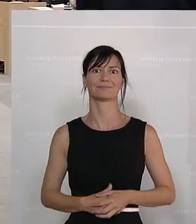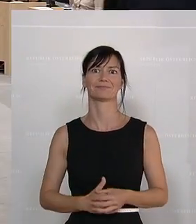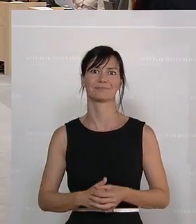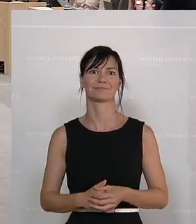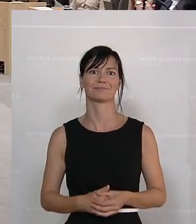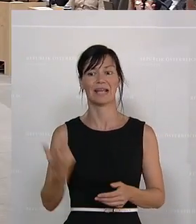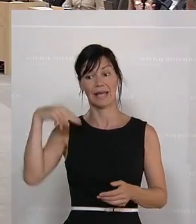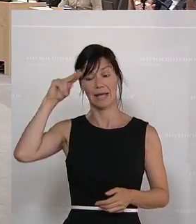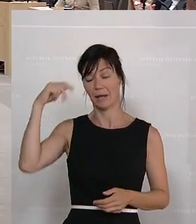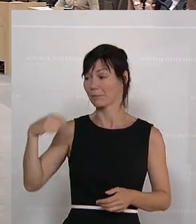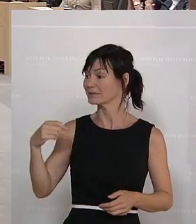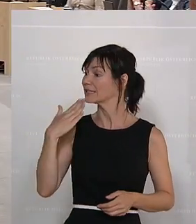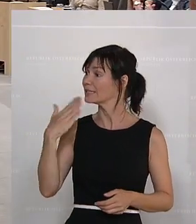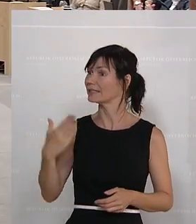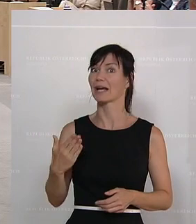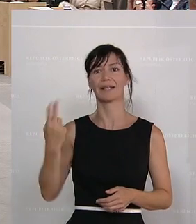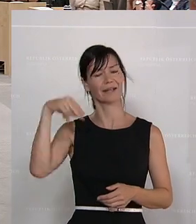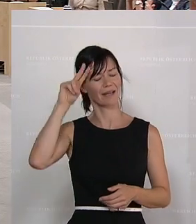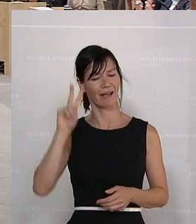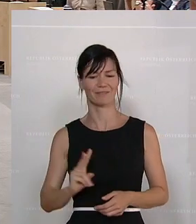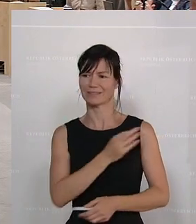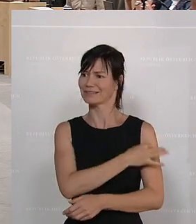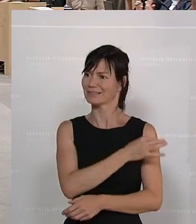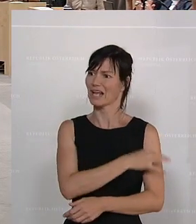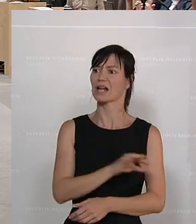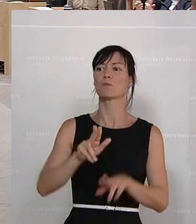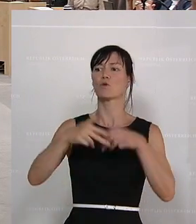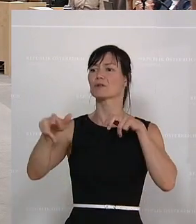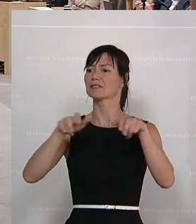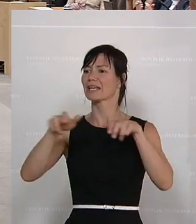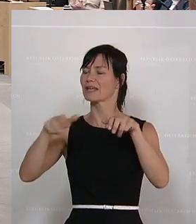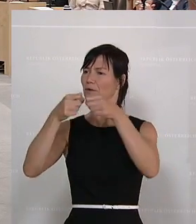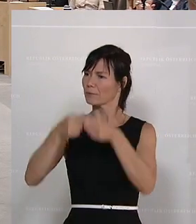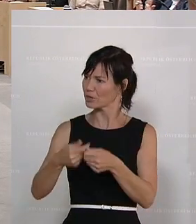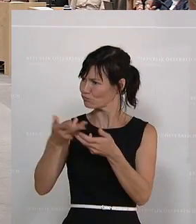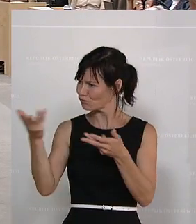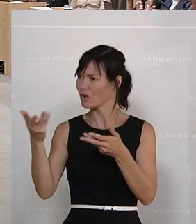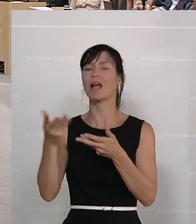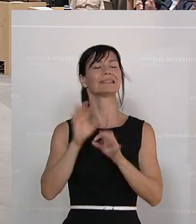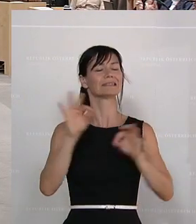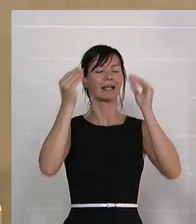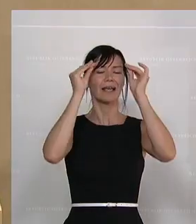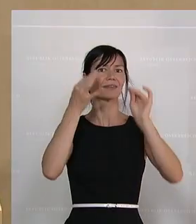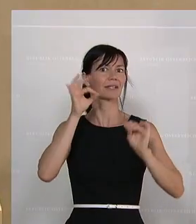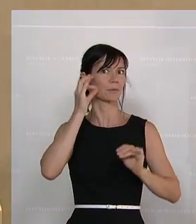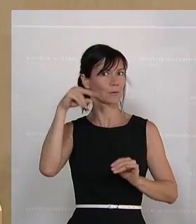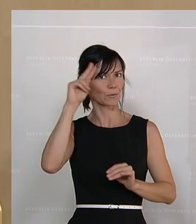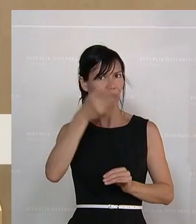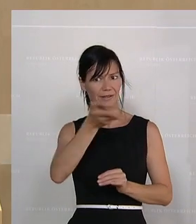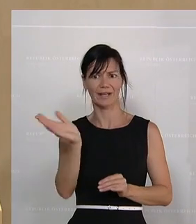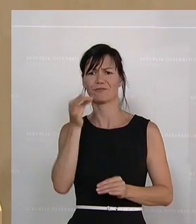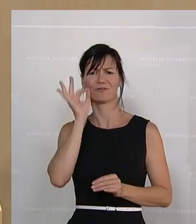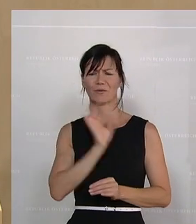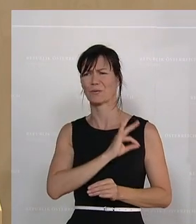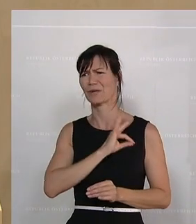danke herr präsident herr vizekanzler geschätzte mitglieder der bundesregierung meine sehr geehrten damen und herren frau kollegin